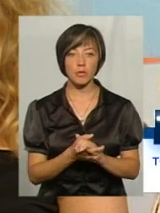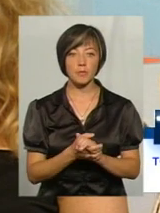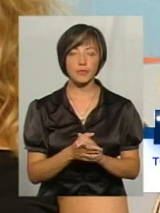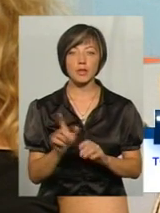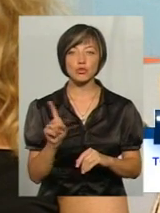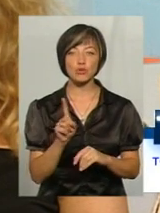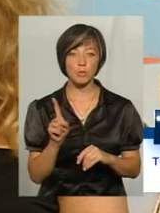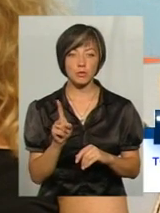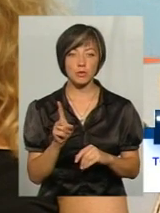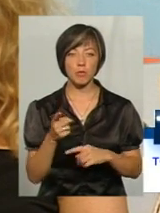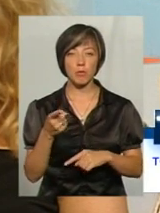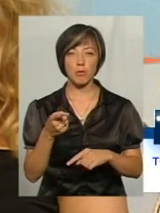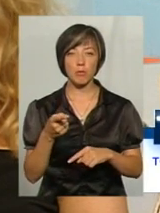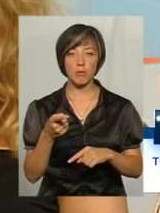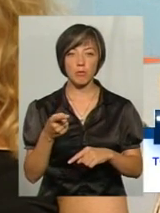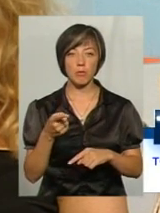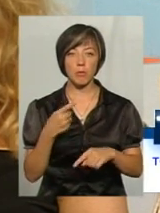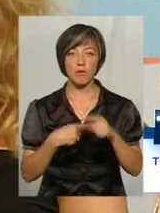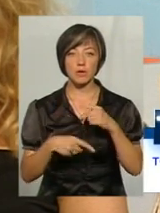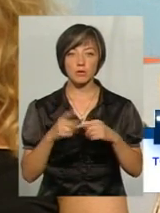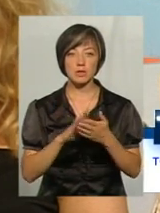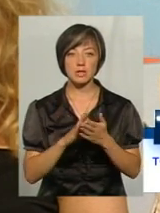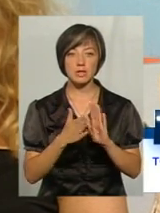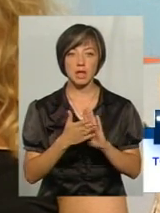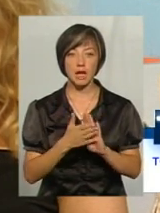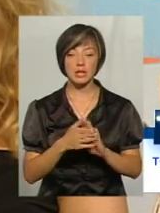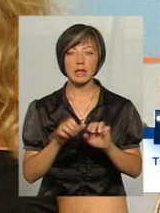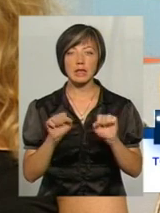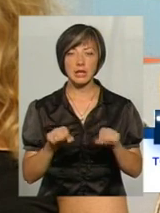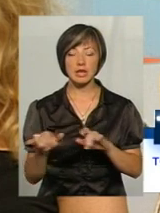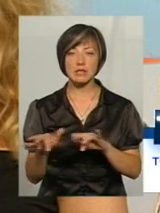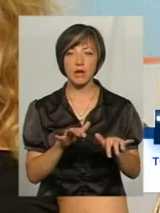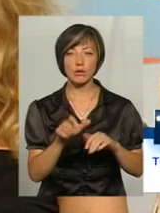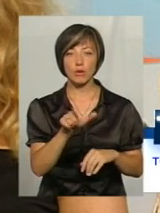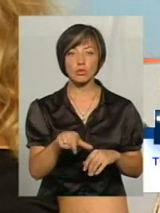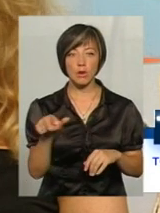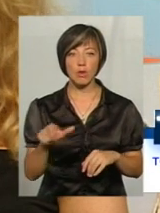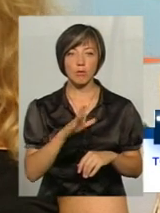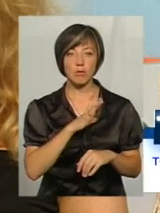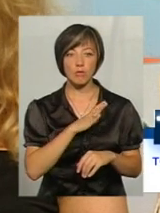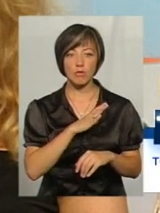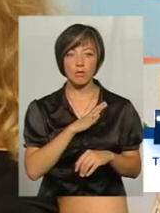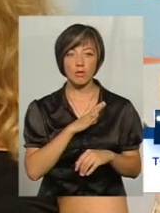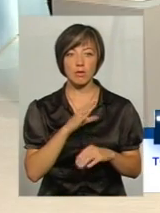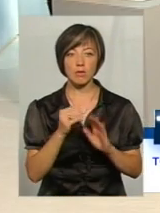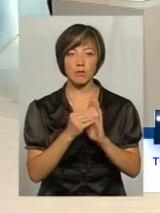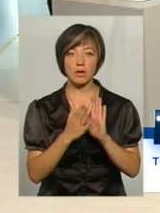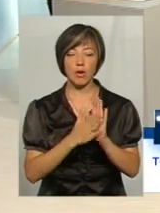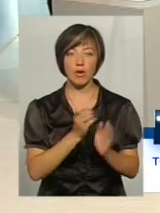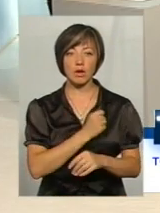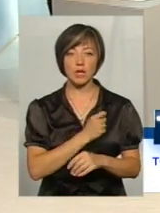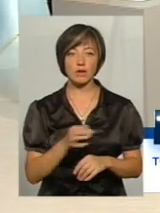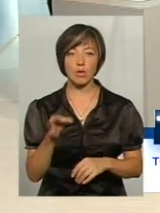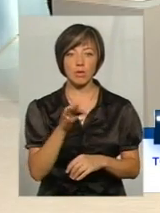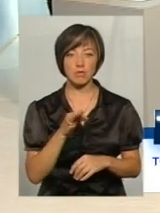того, щоб повернути їй статус дієздатної особи, який був неправомірно їй присвоєний в Одеській області